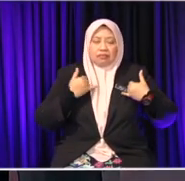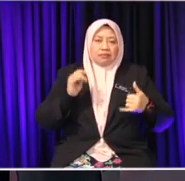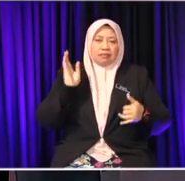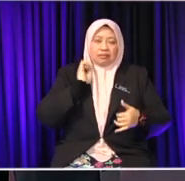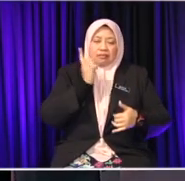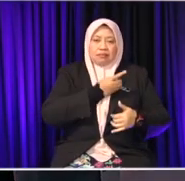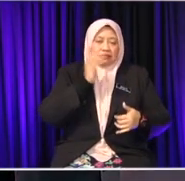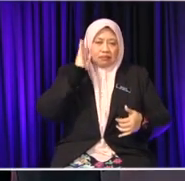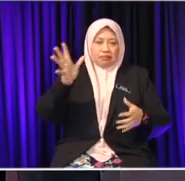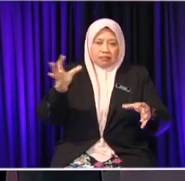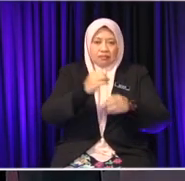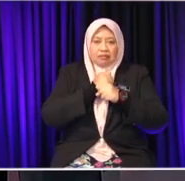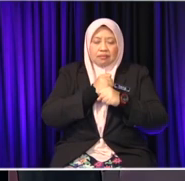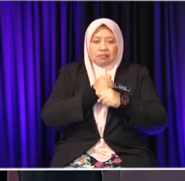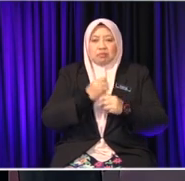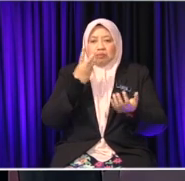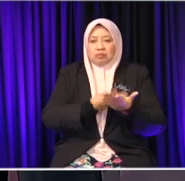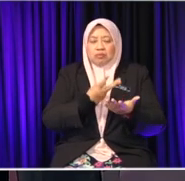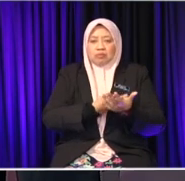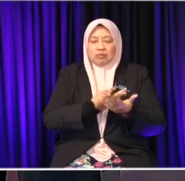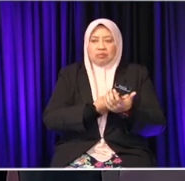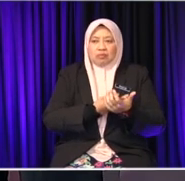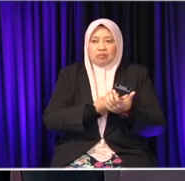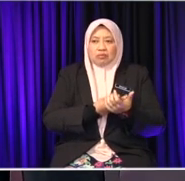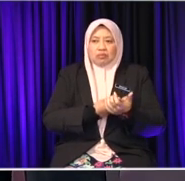dapat sejumlah uang oke